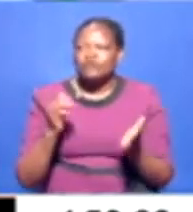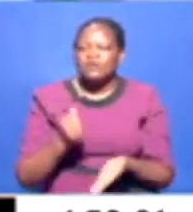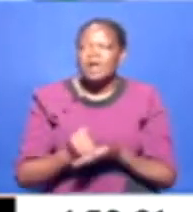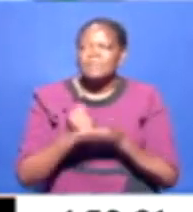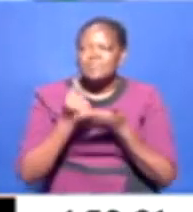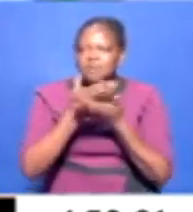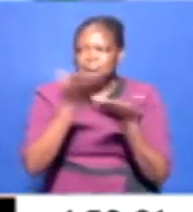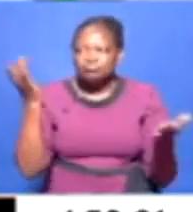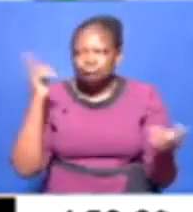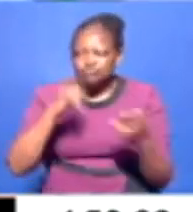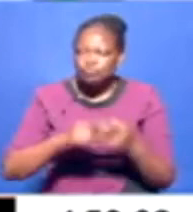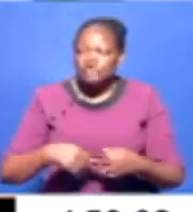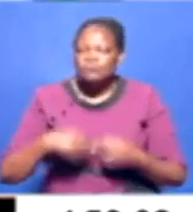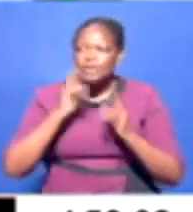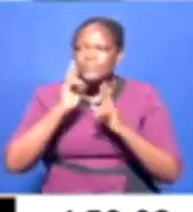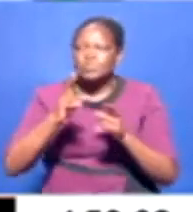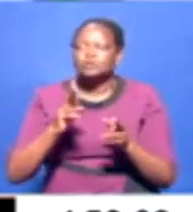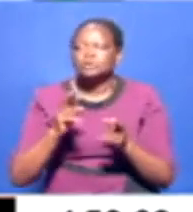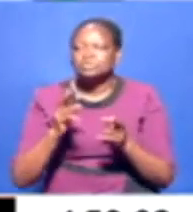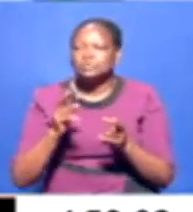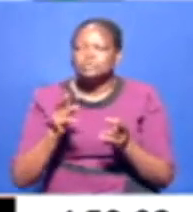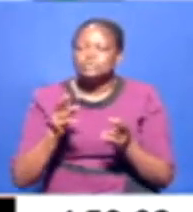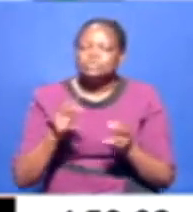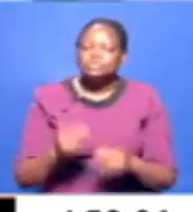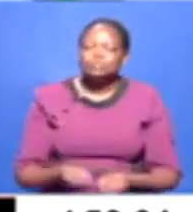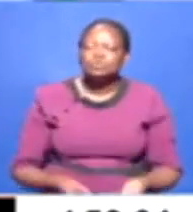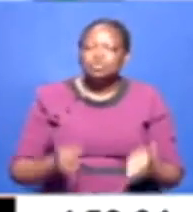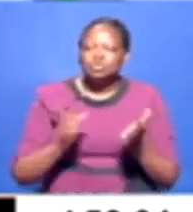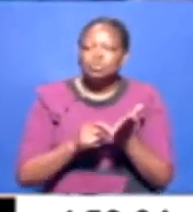kutoa ripoti ya Kiswahili mkiwa na lengo la kuwafikishia